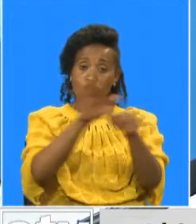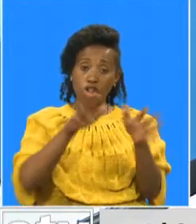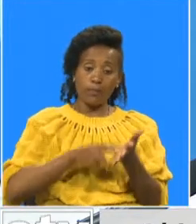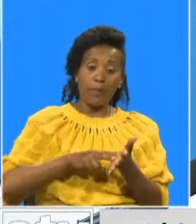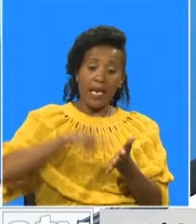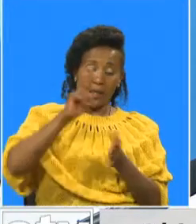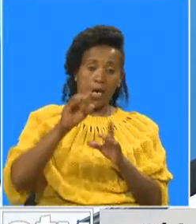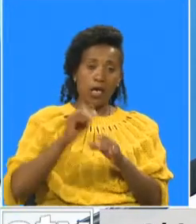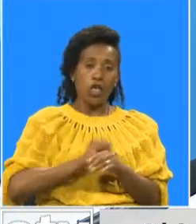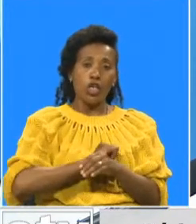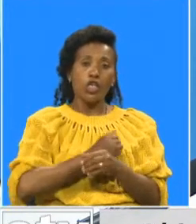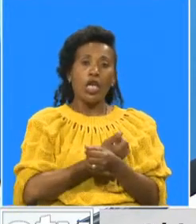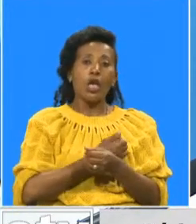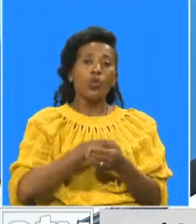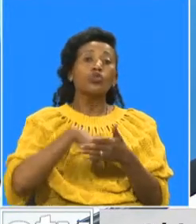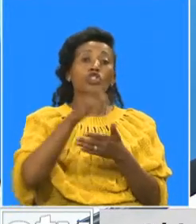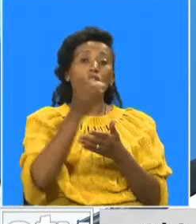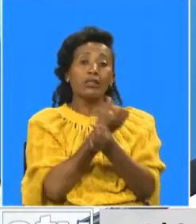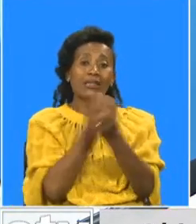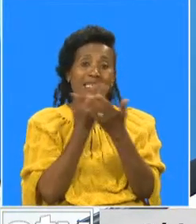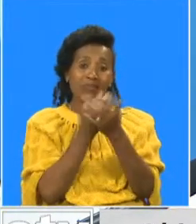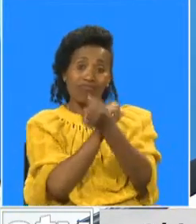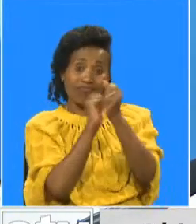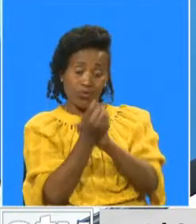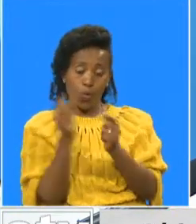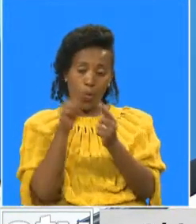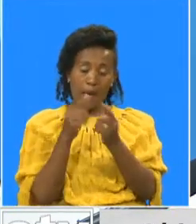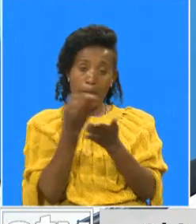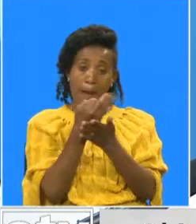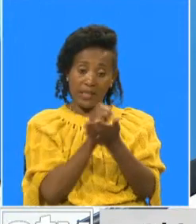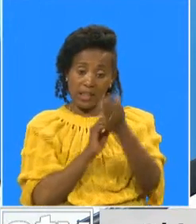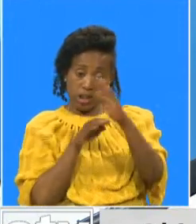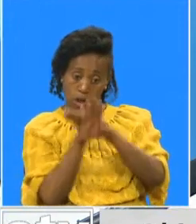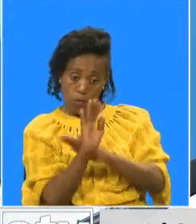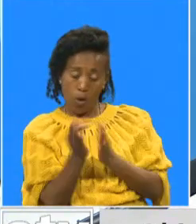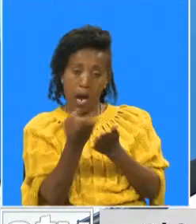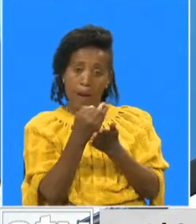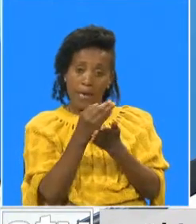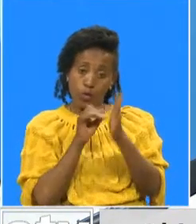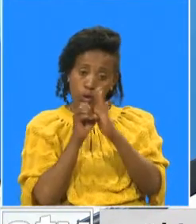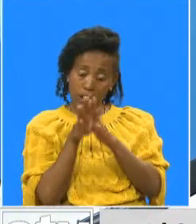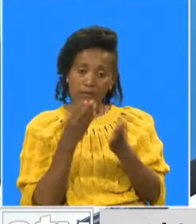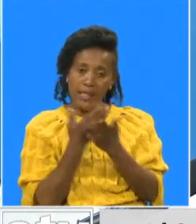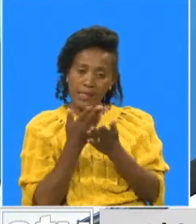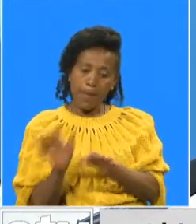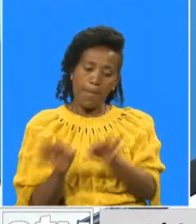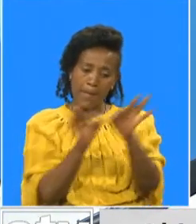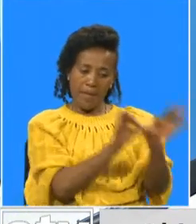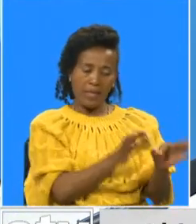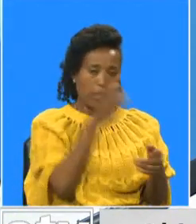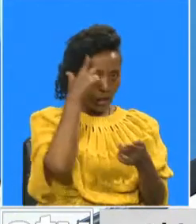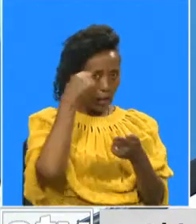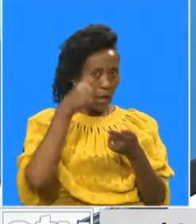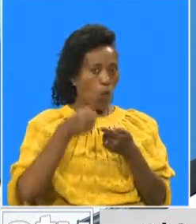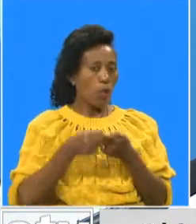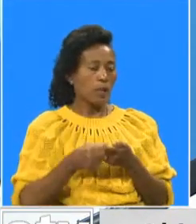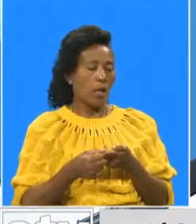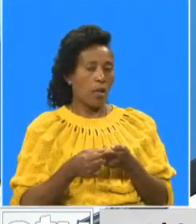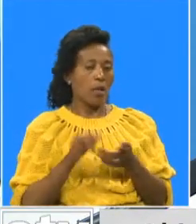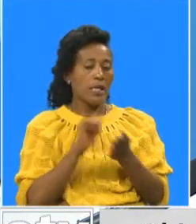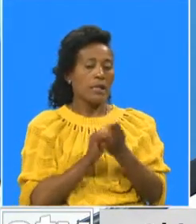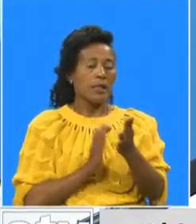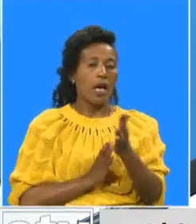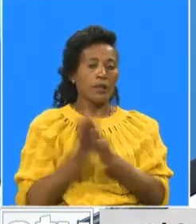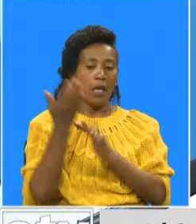በማድረግ የውጭ ምንዛሬ ጥረት ላለባቸው ወይም ደግሞ ወደ ማምረት እንዲገቡ ለአምራቹ ዘርፍ ገንዘብ መመደቡ ይታወሳል እና